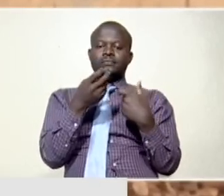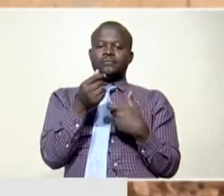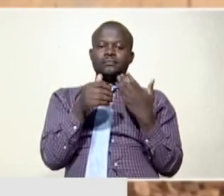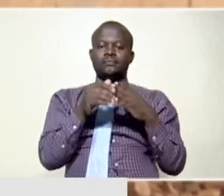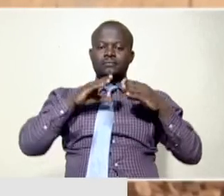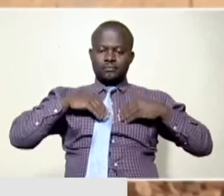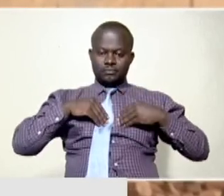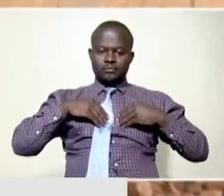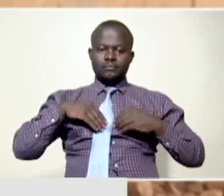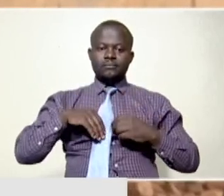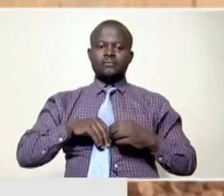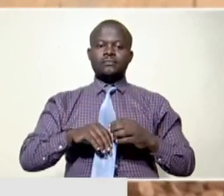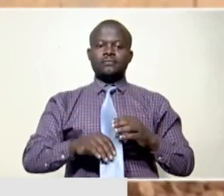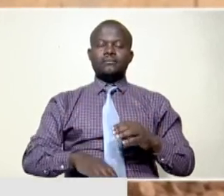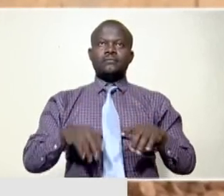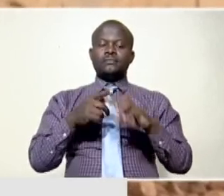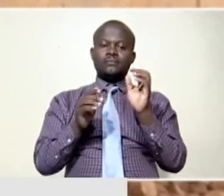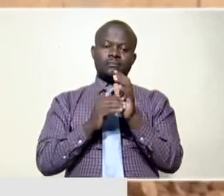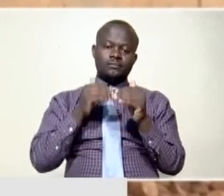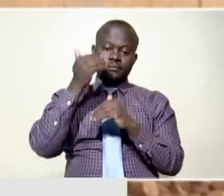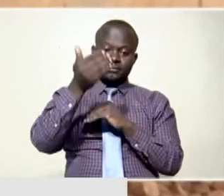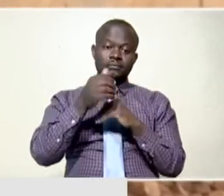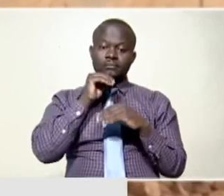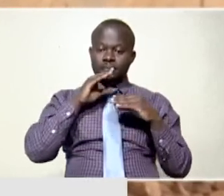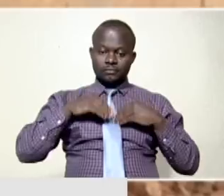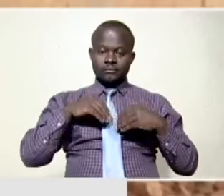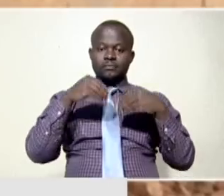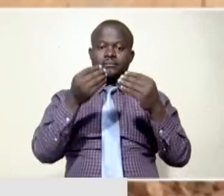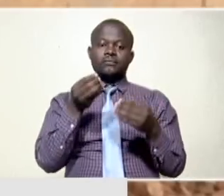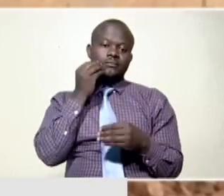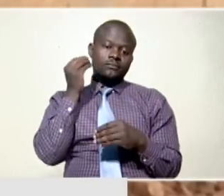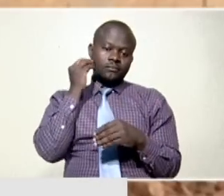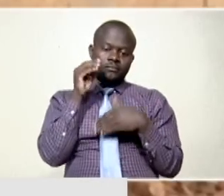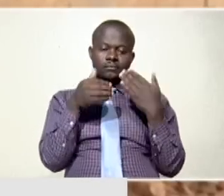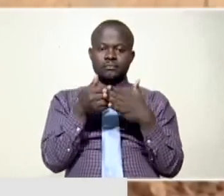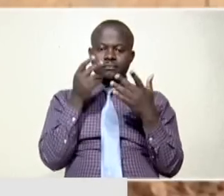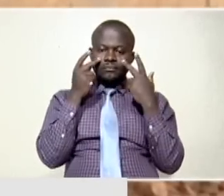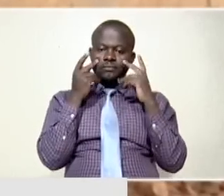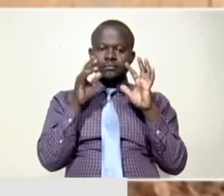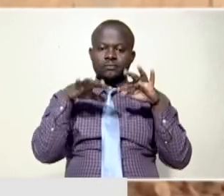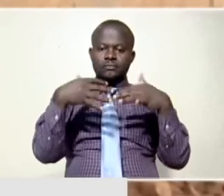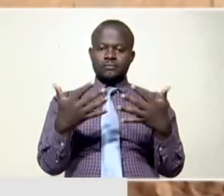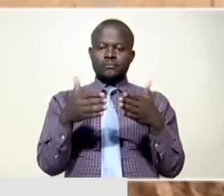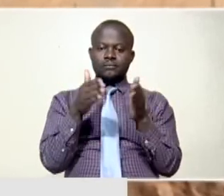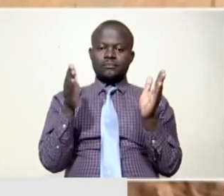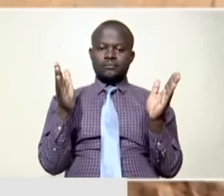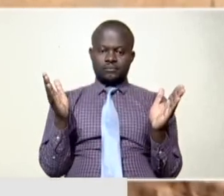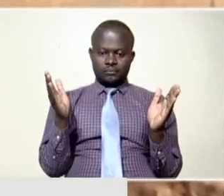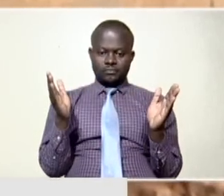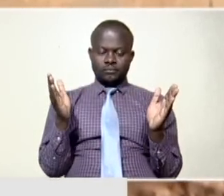asohoka agenda kandi hanyuma ntibemere kuduha umubare ngo tubone uko dufungura